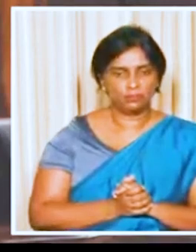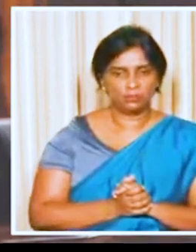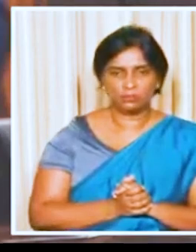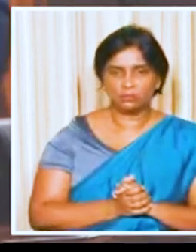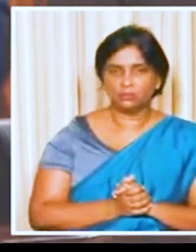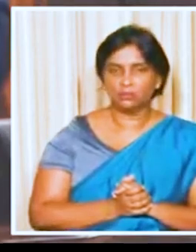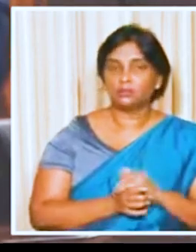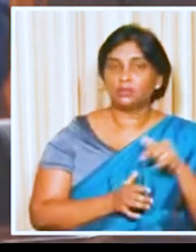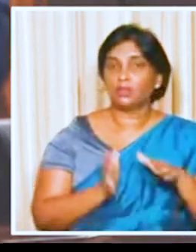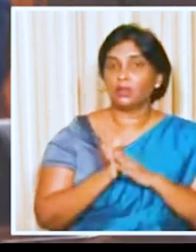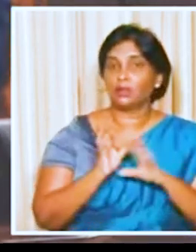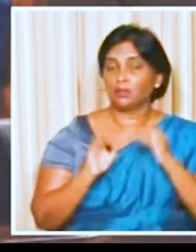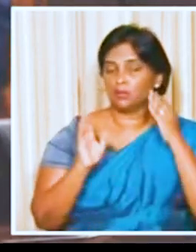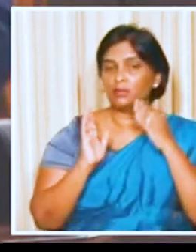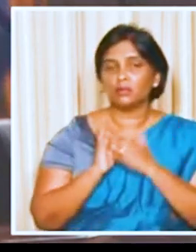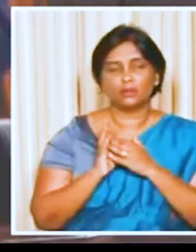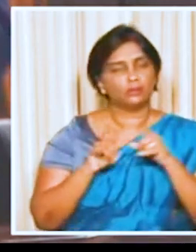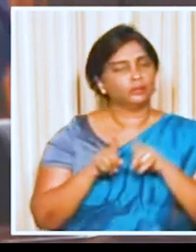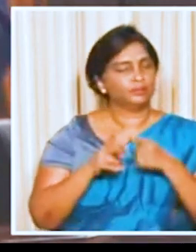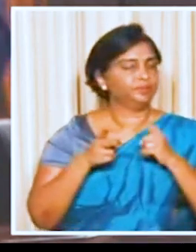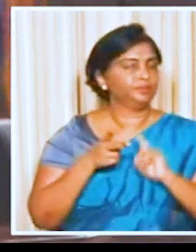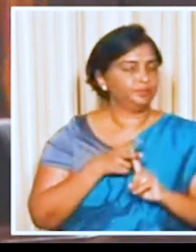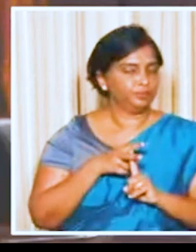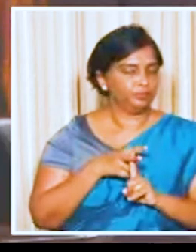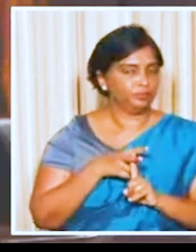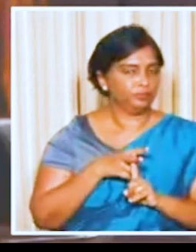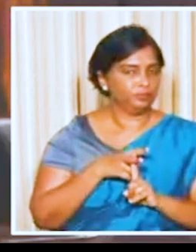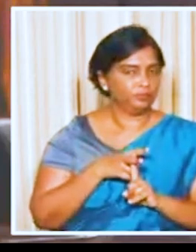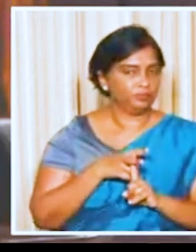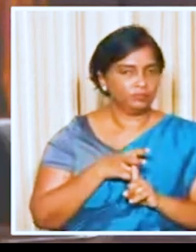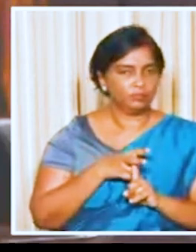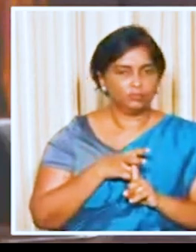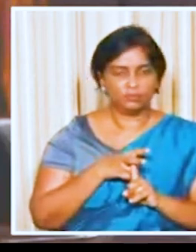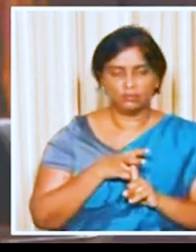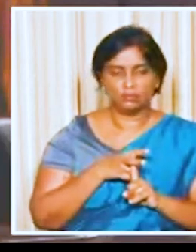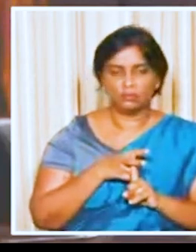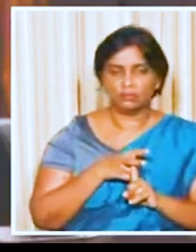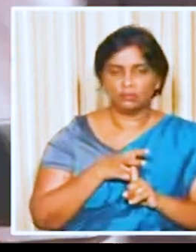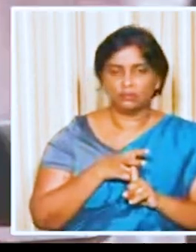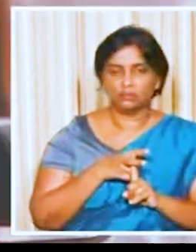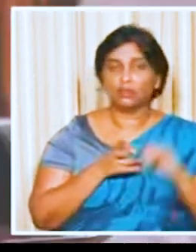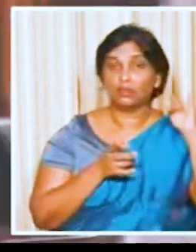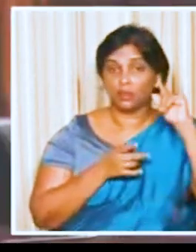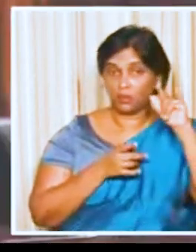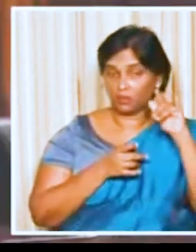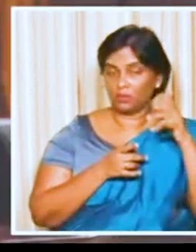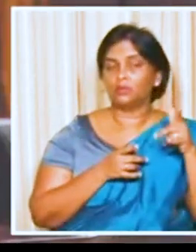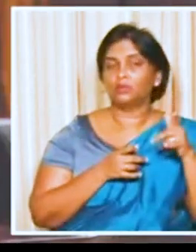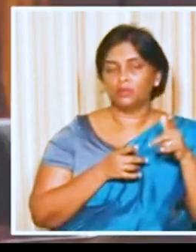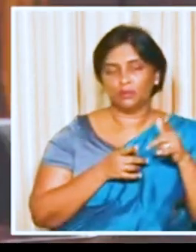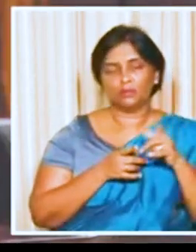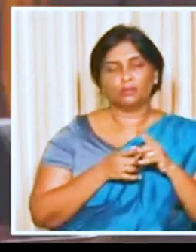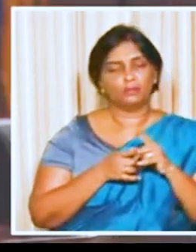நான் நினைக்கிறேன் ஸ்போர்ட்ஸ் அண்ட் ஏவியேஷன் மினிஸ்ட்ரி, கப்பல் துறை மற்றும் விமானங்கள் தொடர்பான அமைச்சிலேயும் விவாதம்